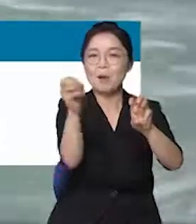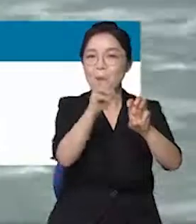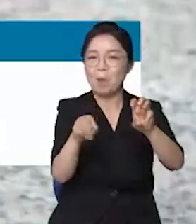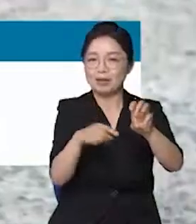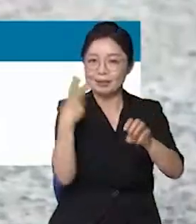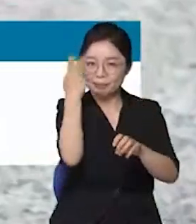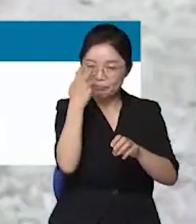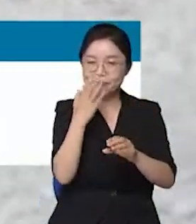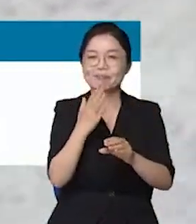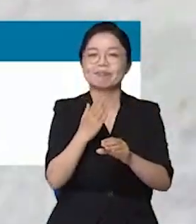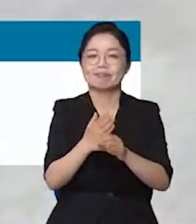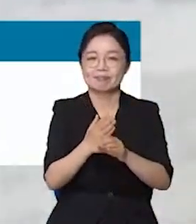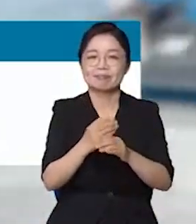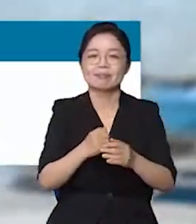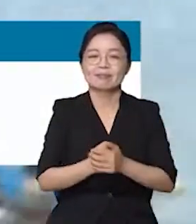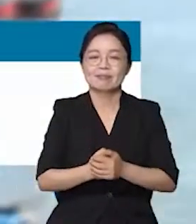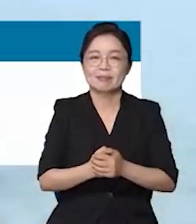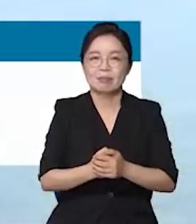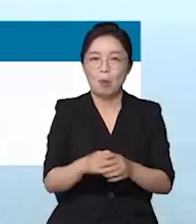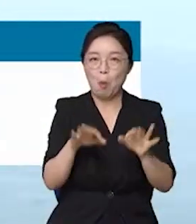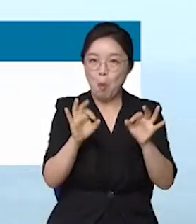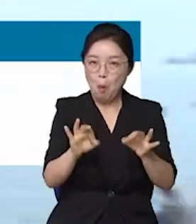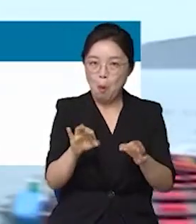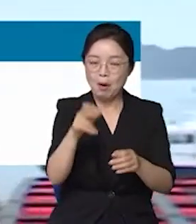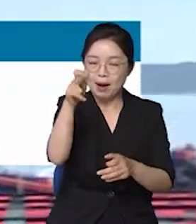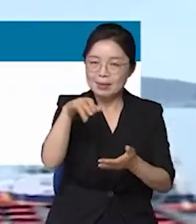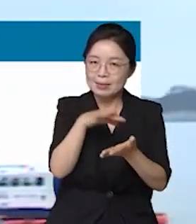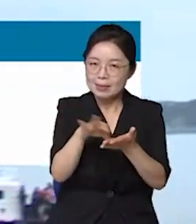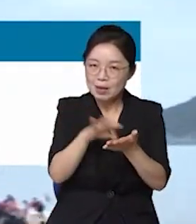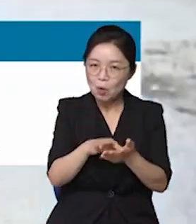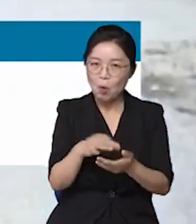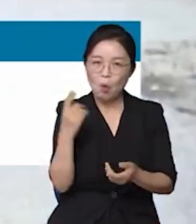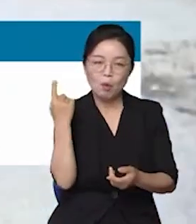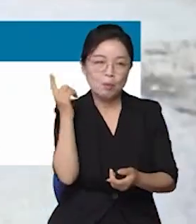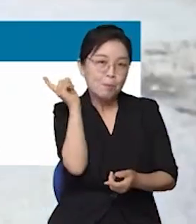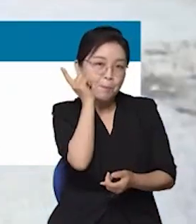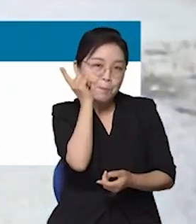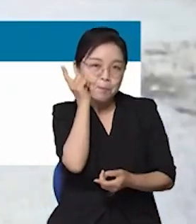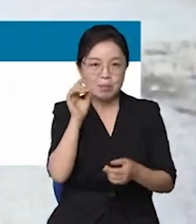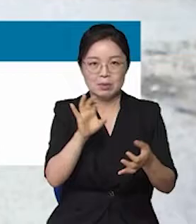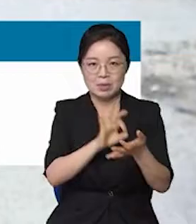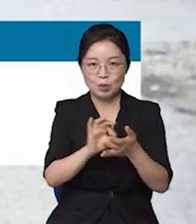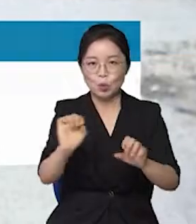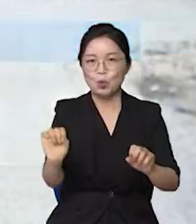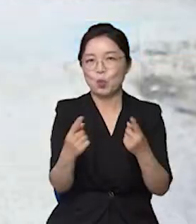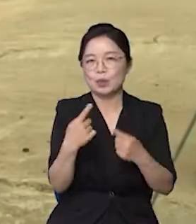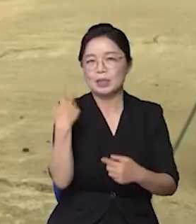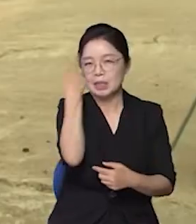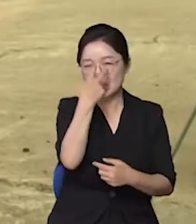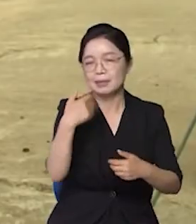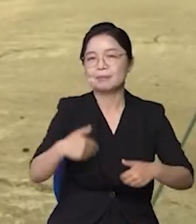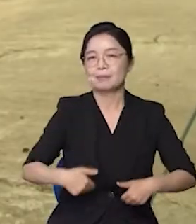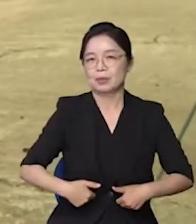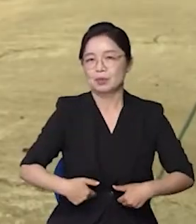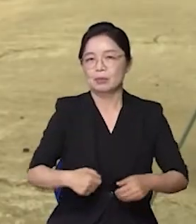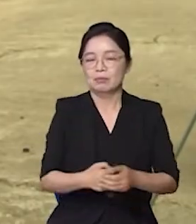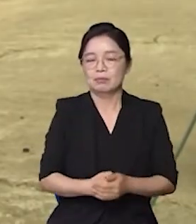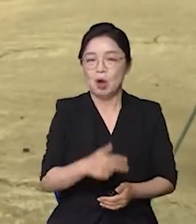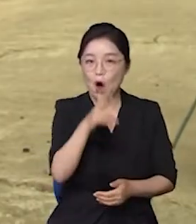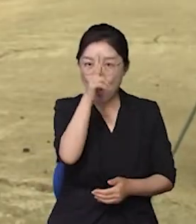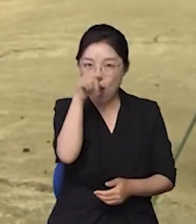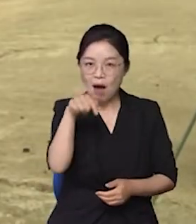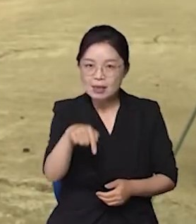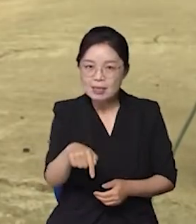중에 있죠. 금융이나 뭐 통신, 그래서 과학적인 수사가 더 우선 돼야 되겠죠. 경찰은 조양